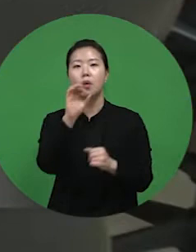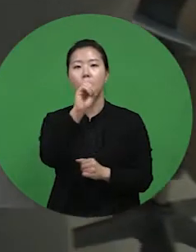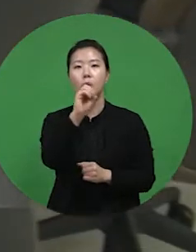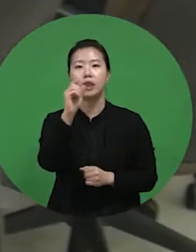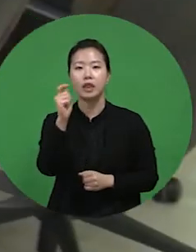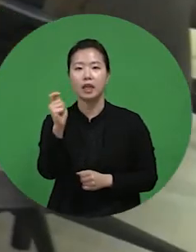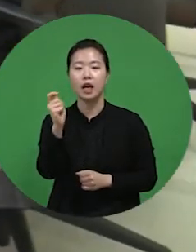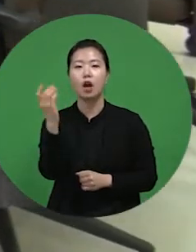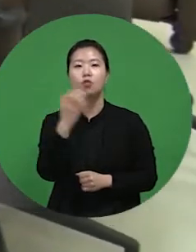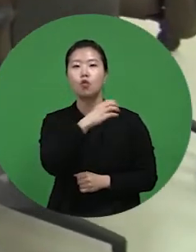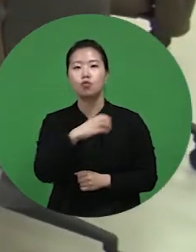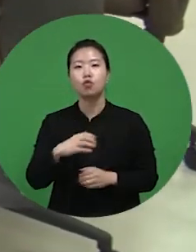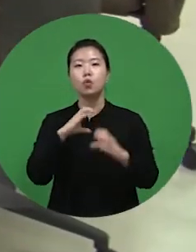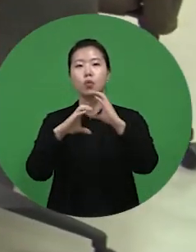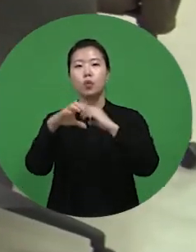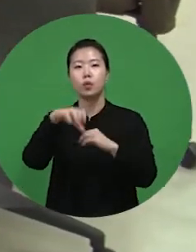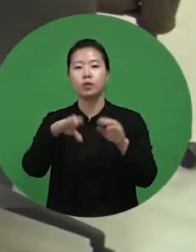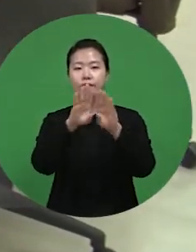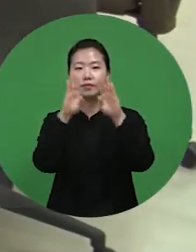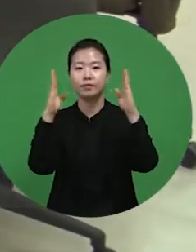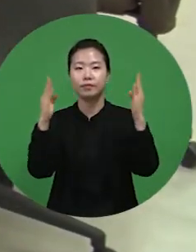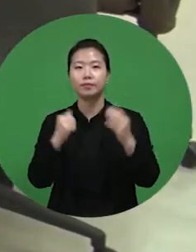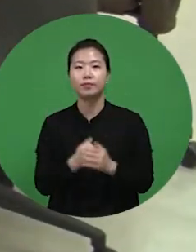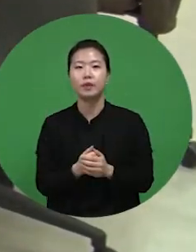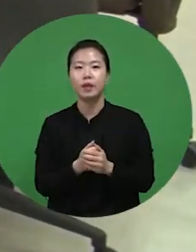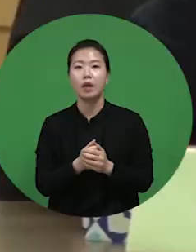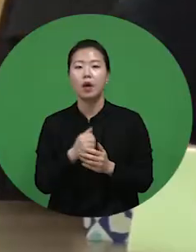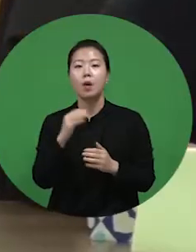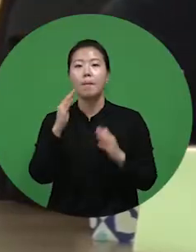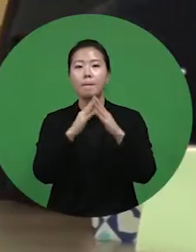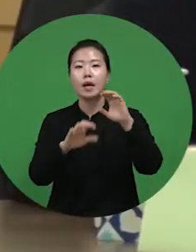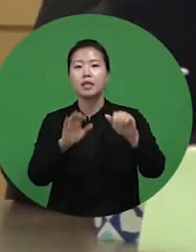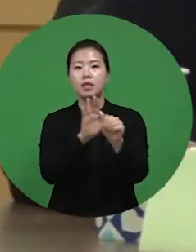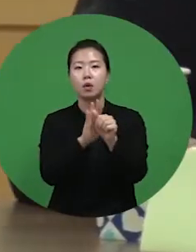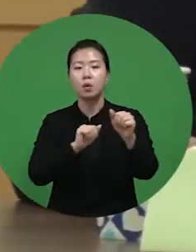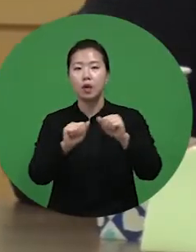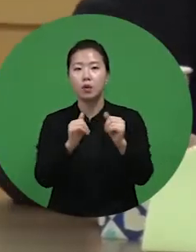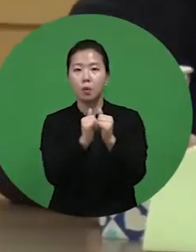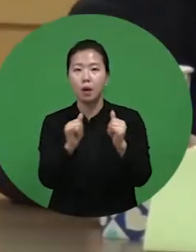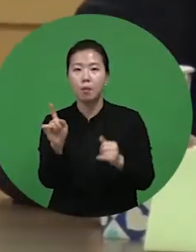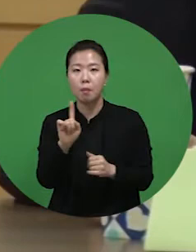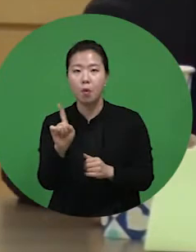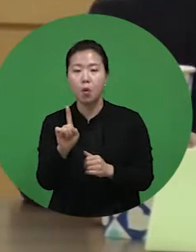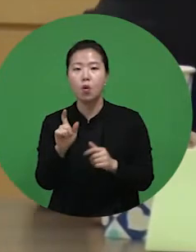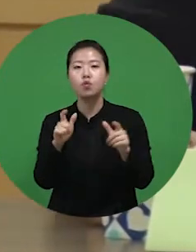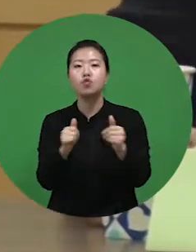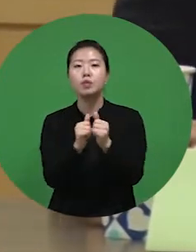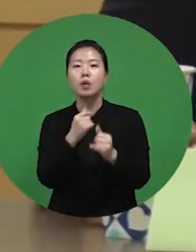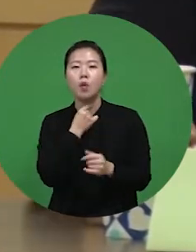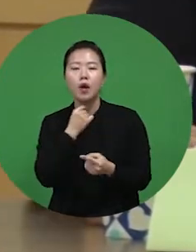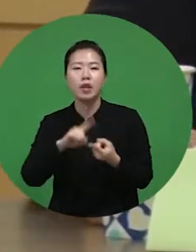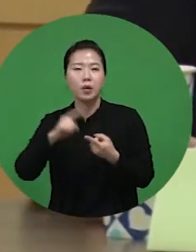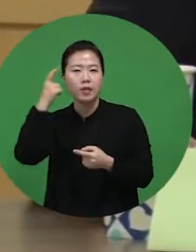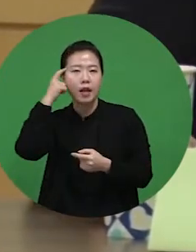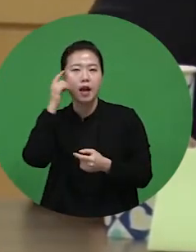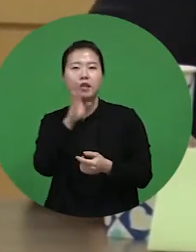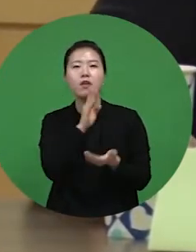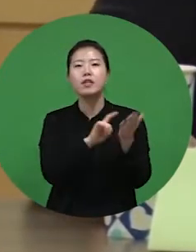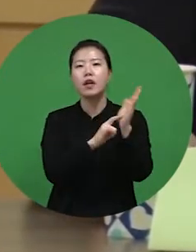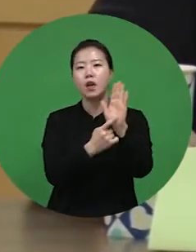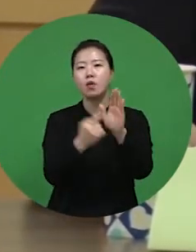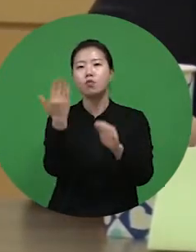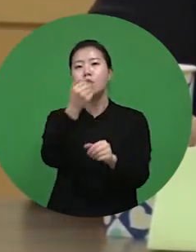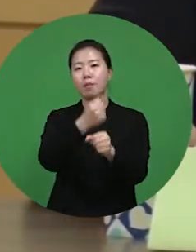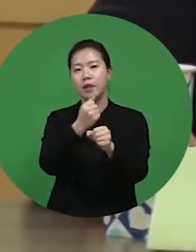마을지원활동가의 오리엔테이션이 구로구청 소통홀에서 열렸습니다. 마을지원활동가는 주민이 원하는 대로 상상이 현실이